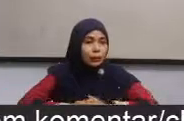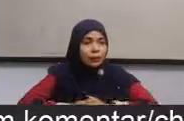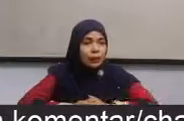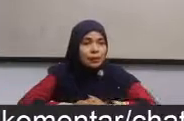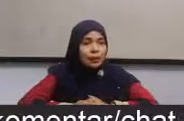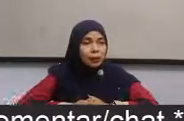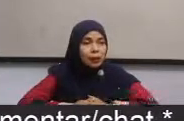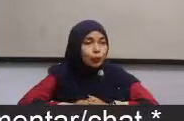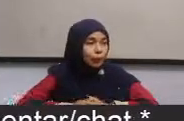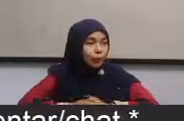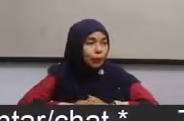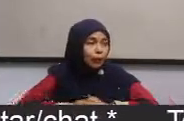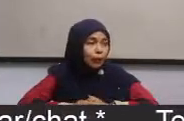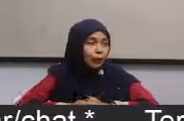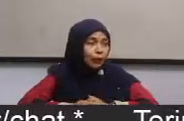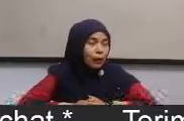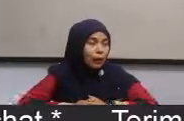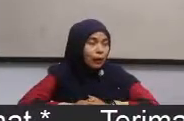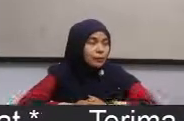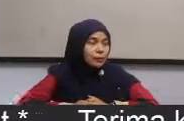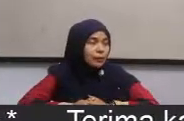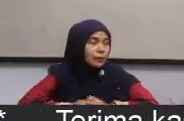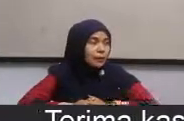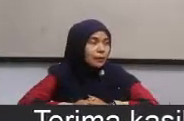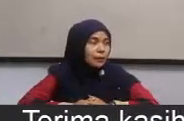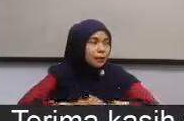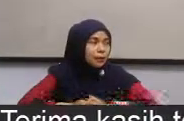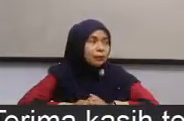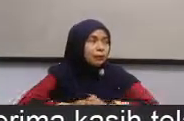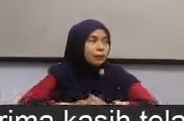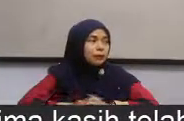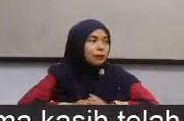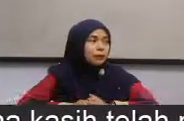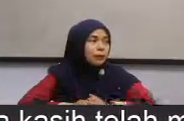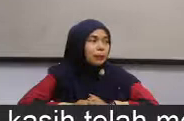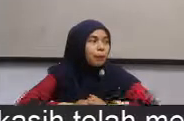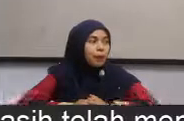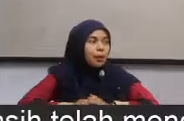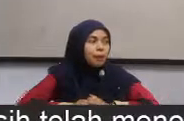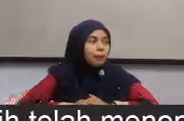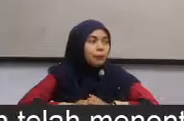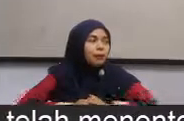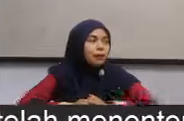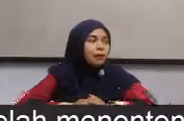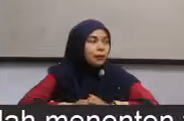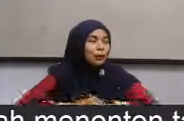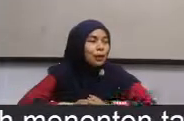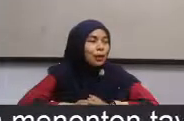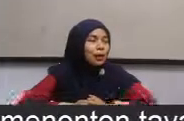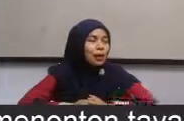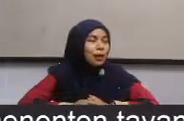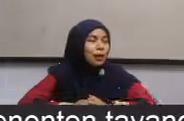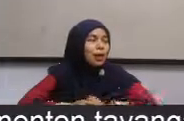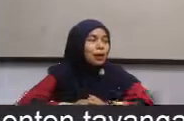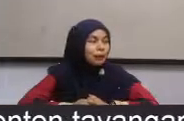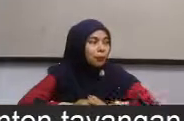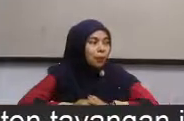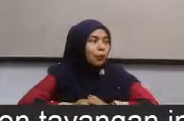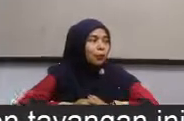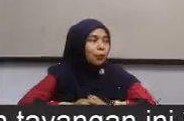itu jangan sampai lupa ya jadi pondasi-pondasi atau nilai-nilai